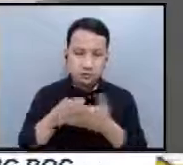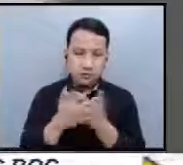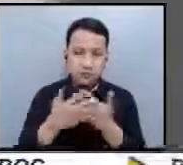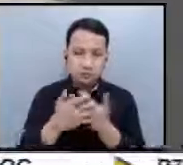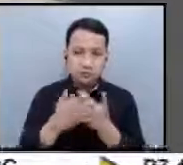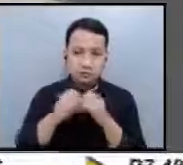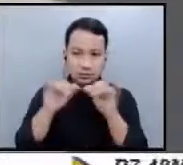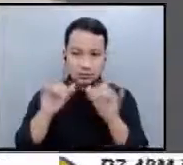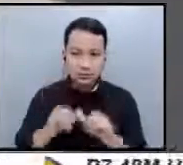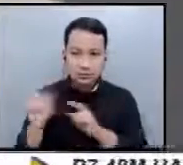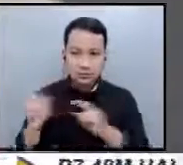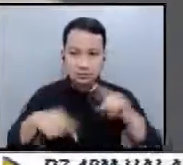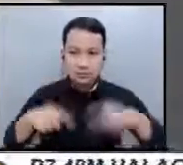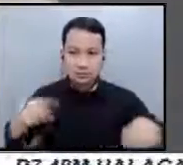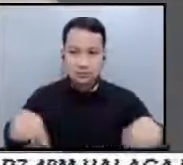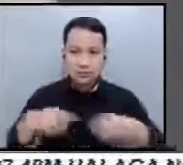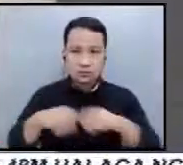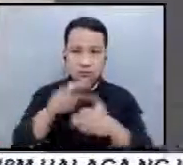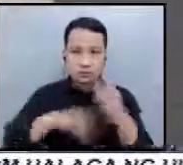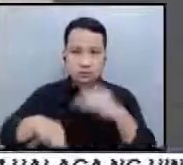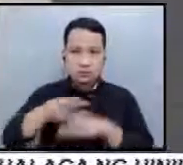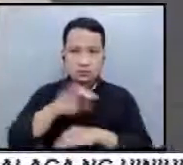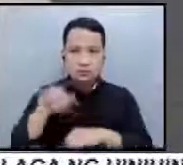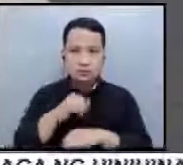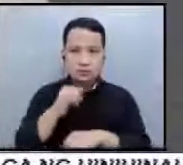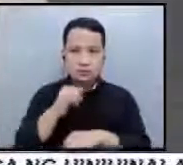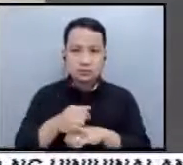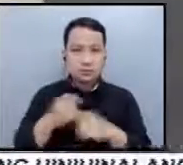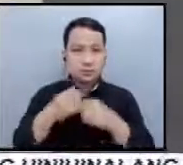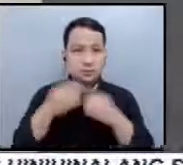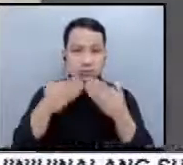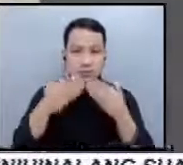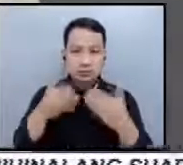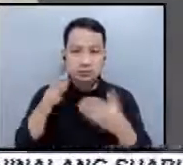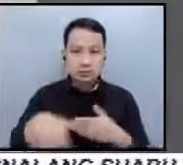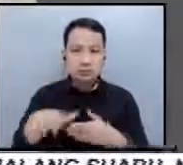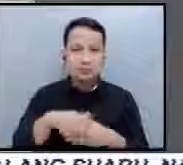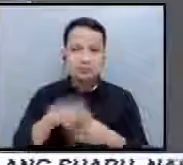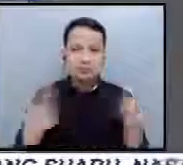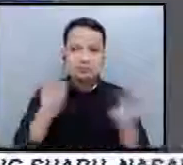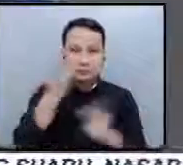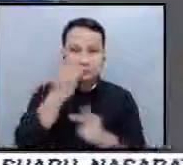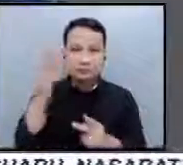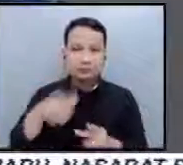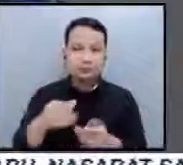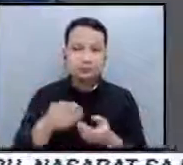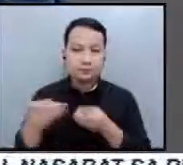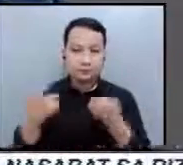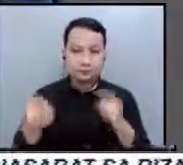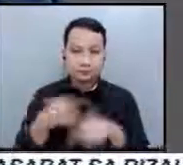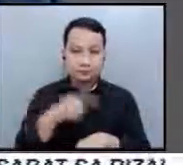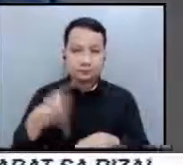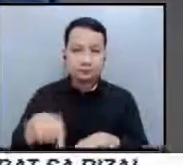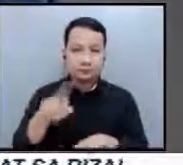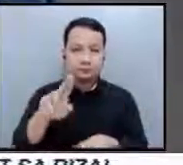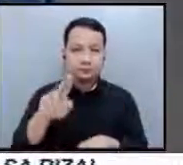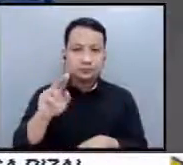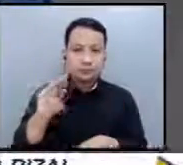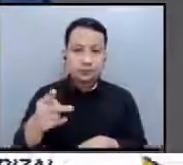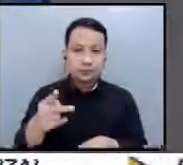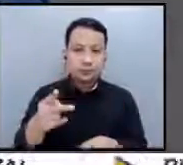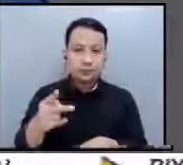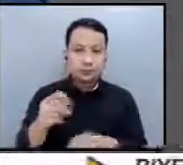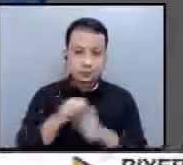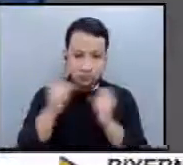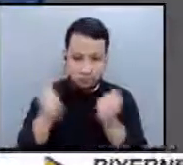Guard sa iba't ibang bayan sa Surigao Island. Laking pasasalamat naman ang mga residente sa donasyong ito mula sa United Korean Community